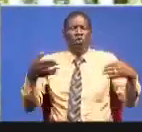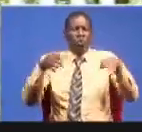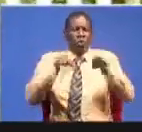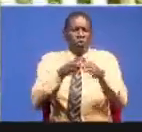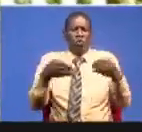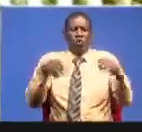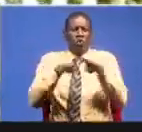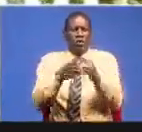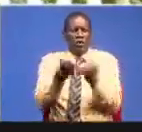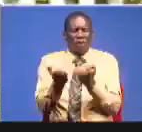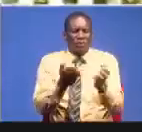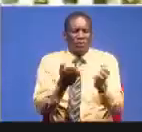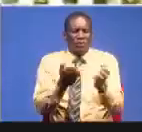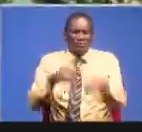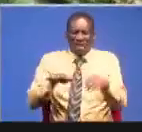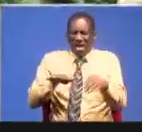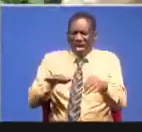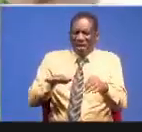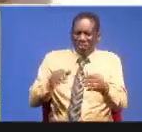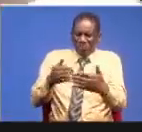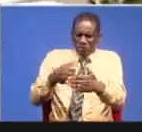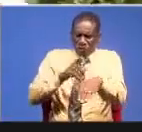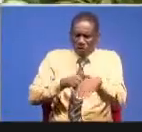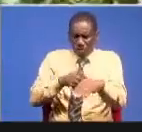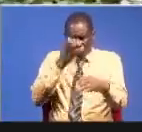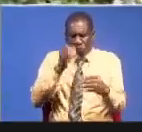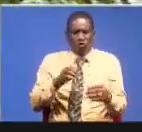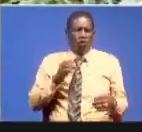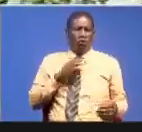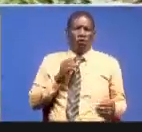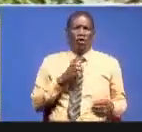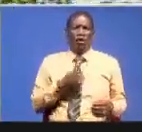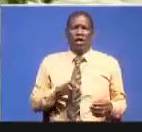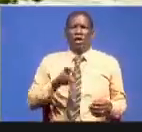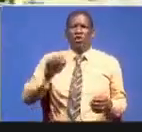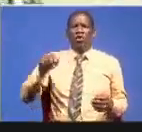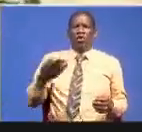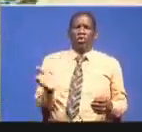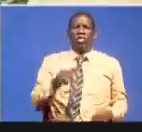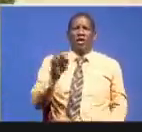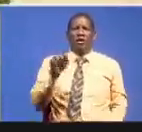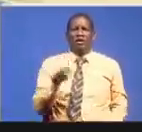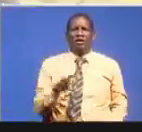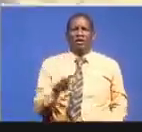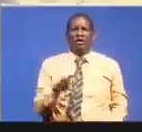vituo vyao mapema kutokana na hofu. Ruth Sarmwe Chesenge, NTV.